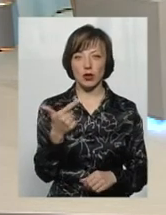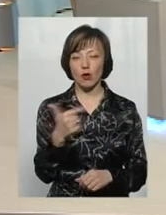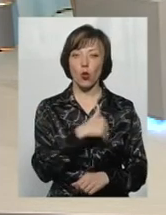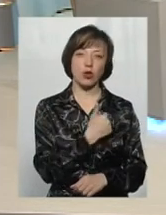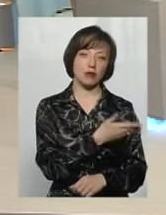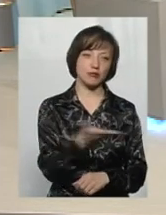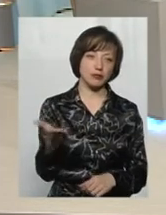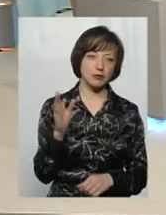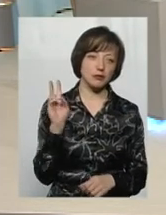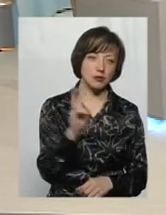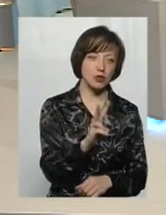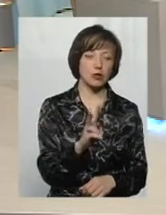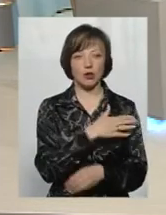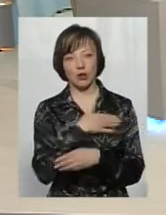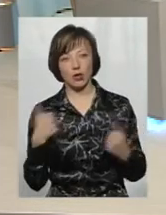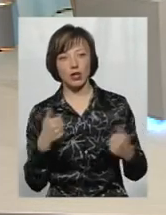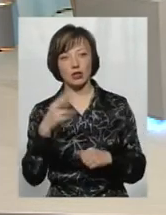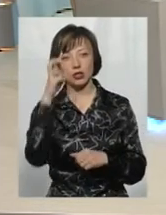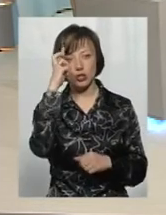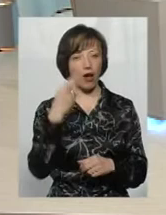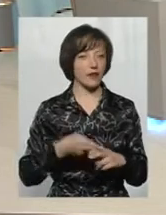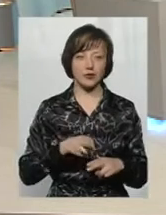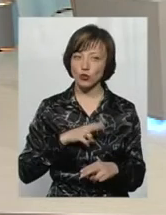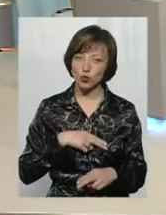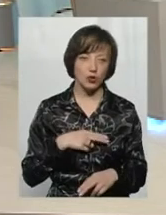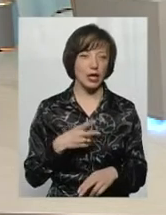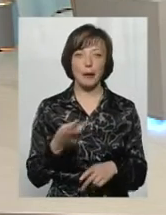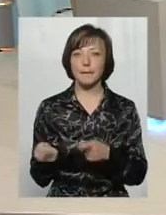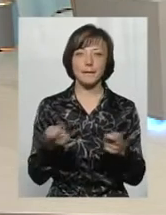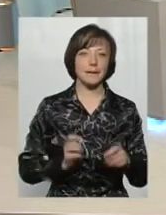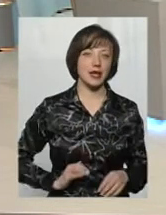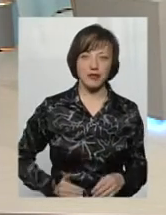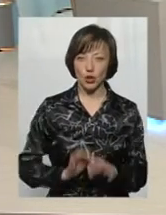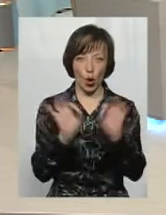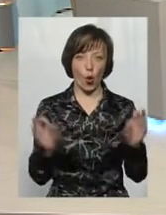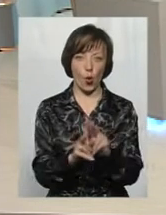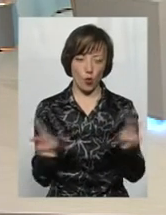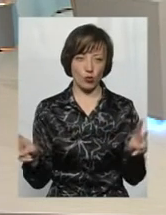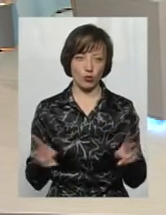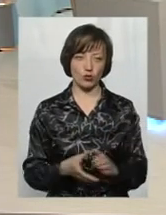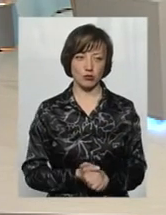хочуть ні, розумієте? Держава вас не відшкодовує, ні перевізникам, нікому, розумієте?